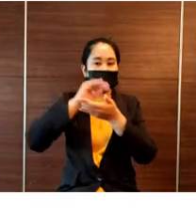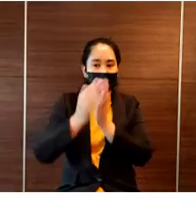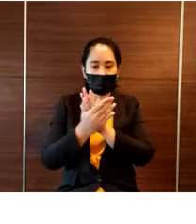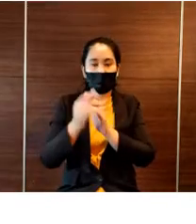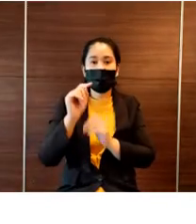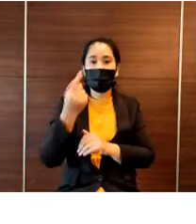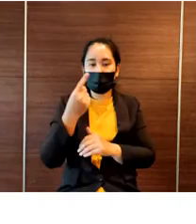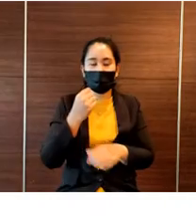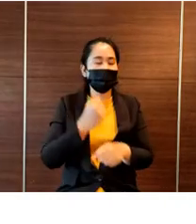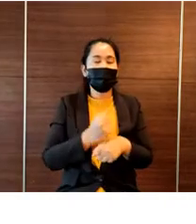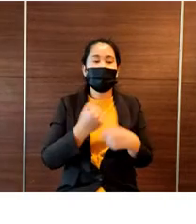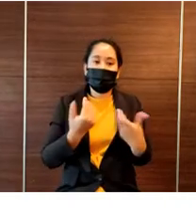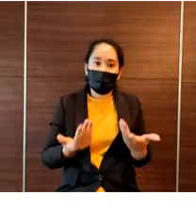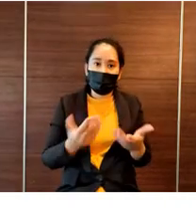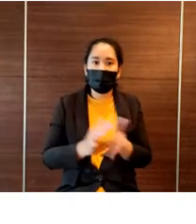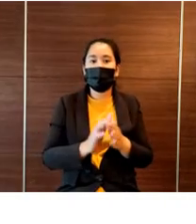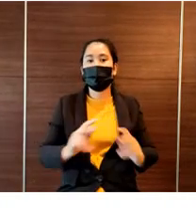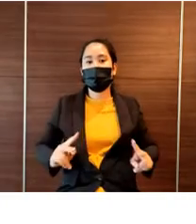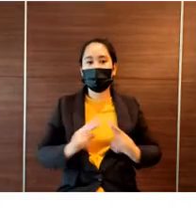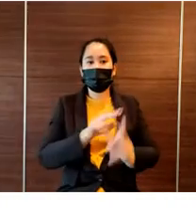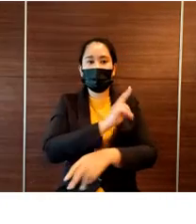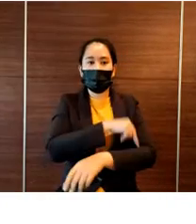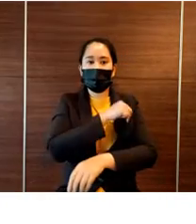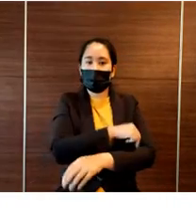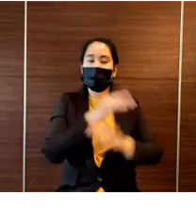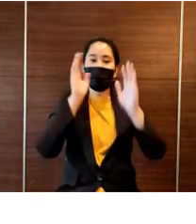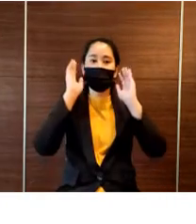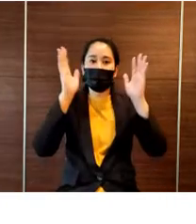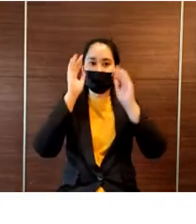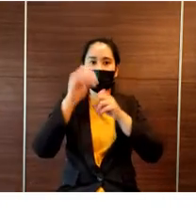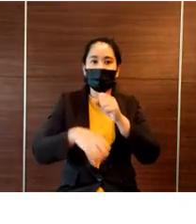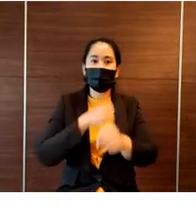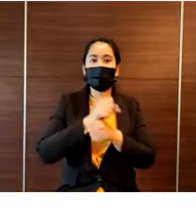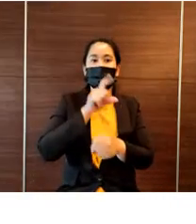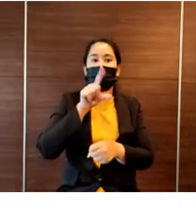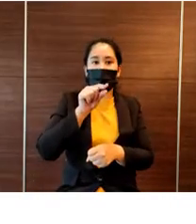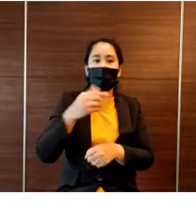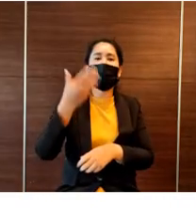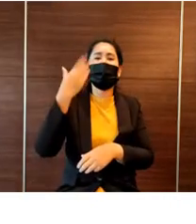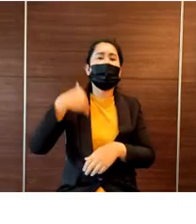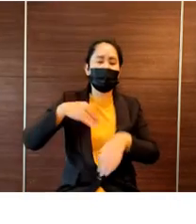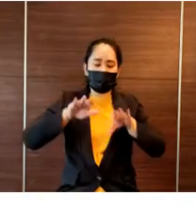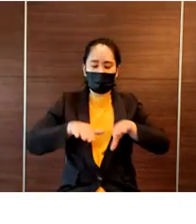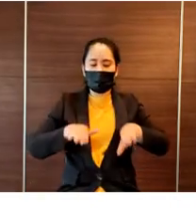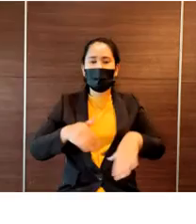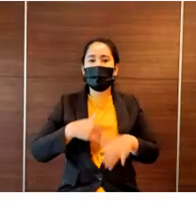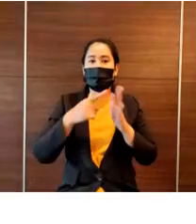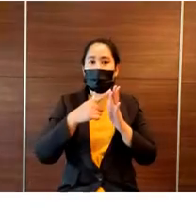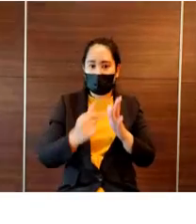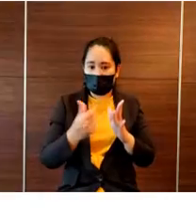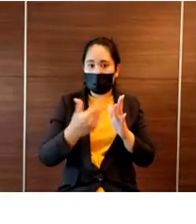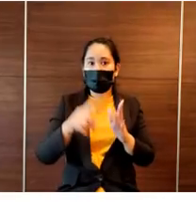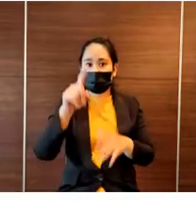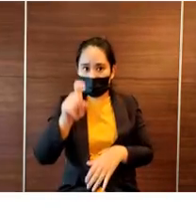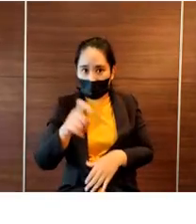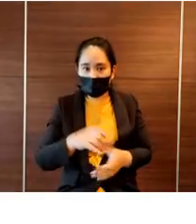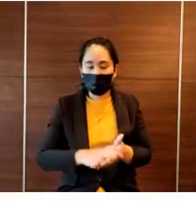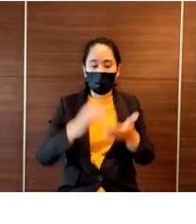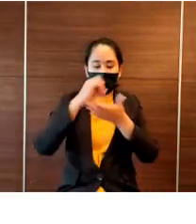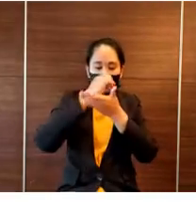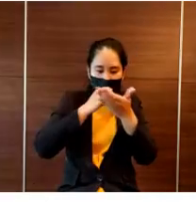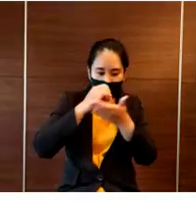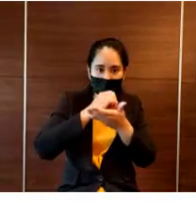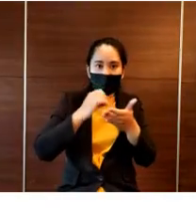อเมสเสจที่กระทรวงสาธารณสุขสื่อมาเมื่อ20กว่าปีก่อนตั้งแต่ผมเด็กๆอ่ะเป็นเอดมึงตายเป็นยาเสพติด